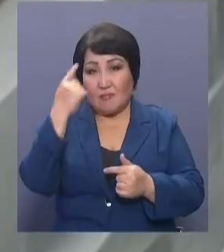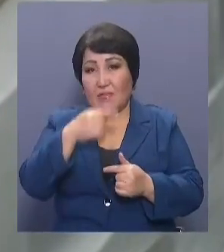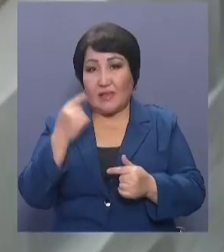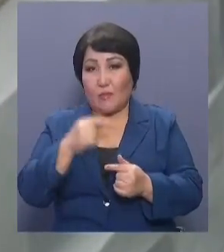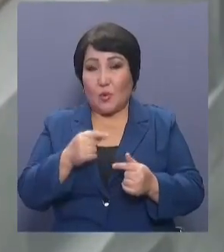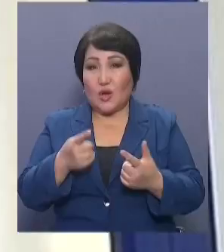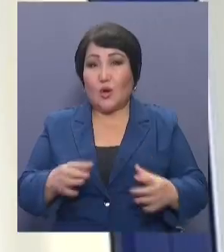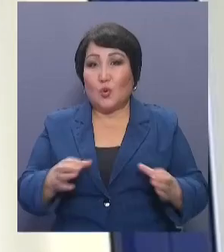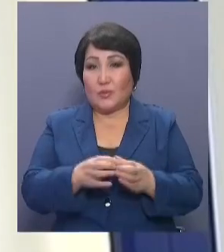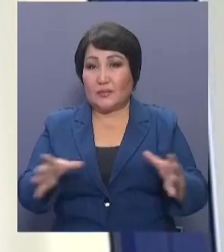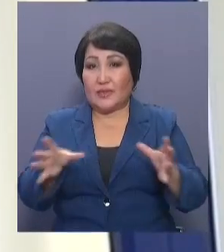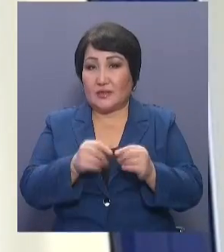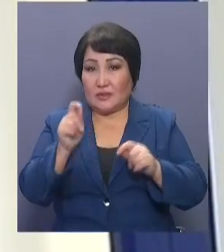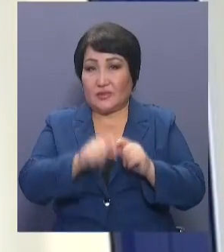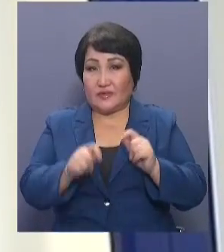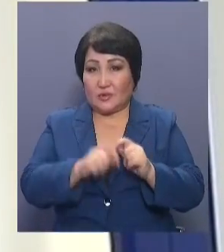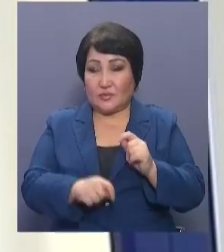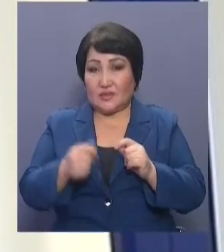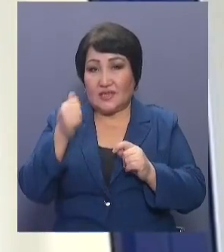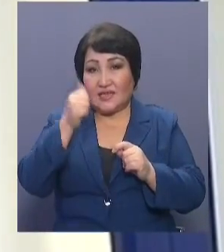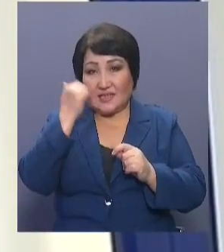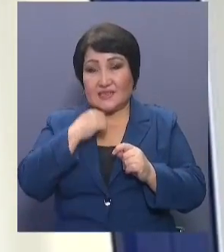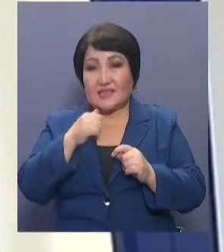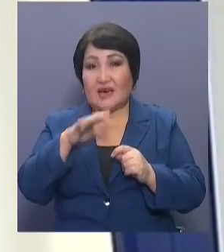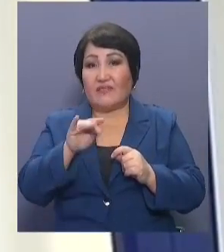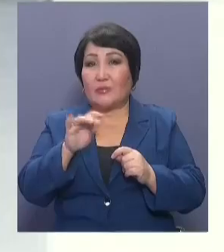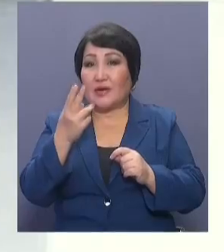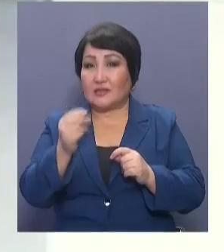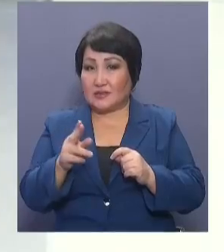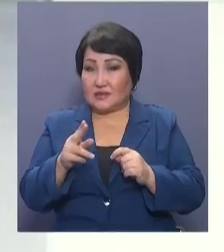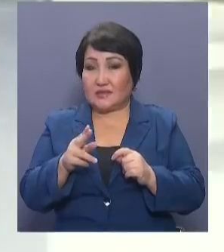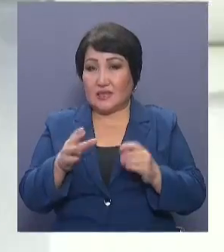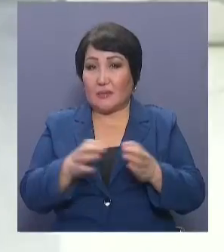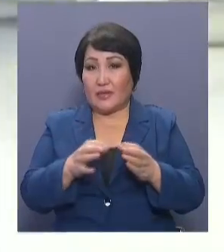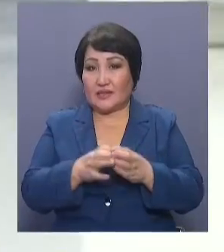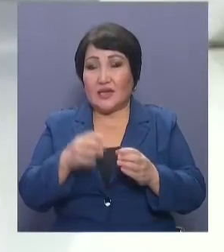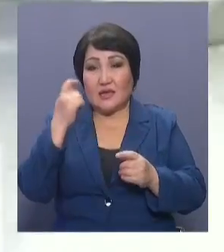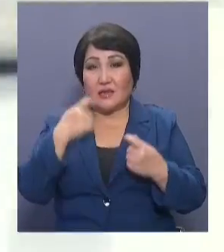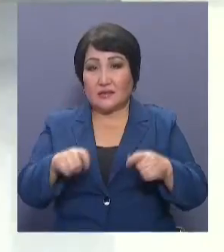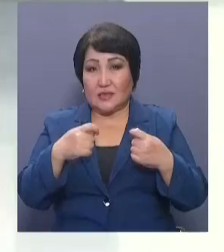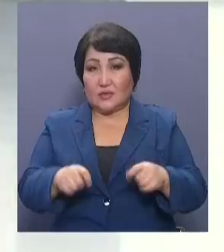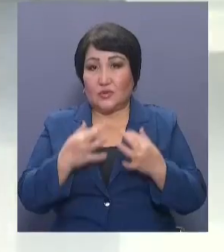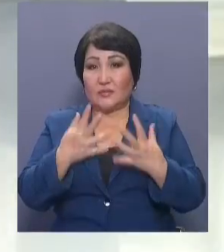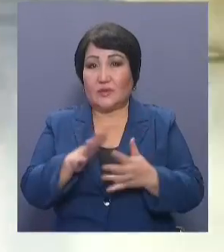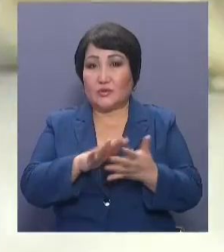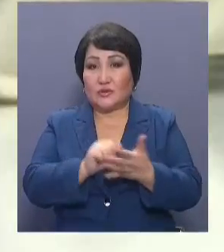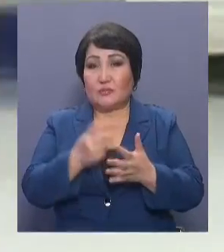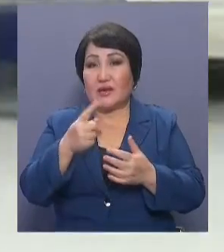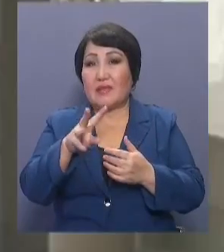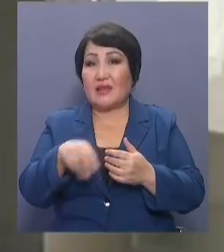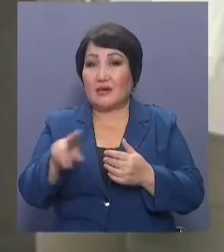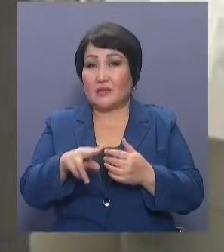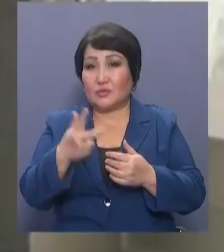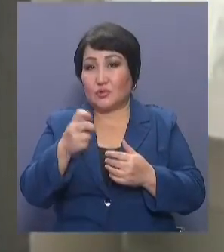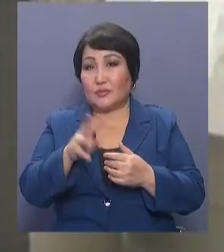Ал өткен айда Еска фармация компаниясы мемлекеттік сатып алу талаптарын бұзған үшін 1 миллиард 300 миллион теңге көлемінде